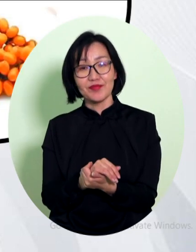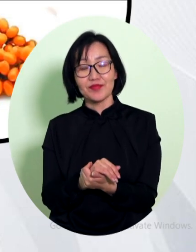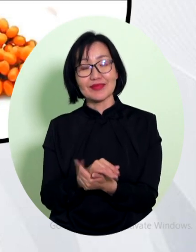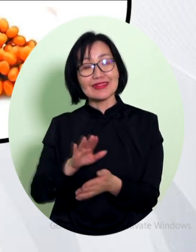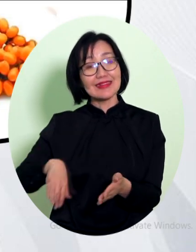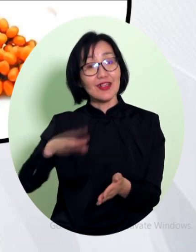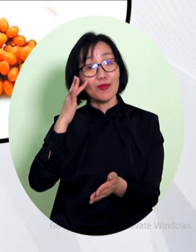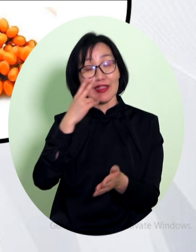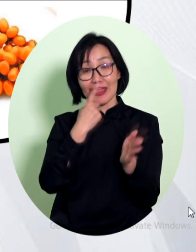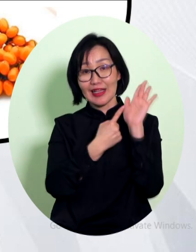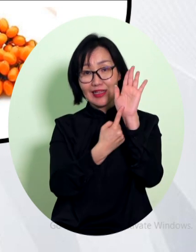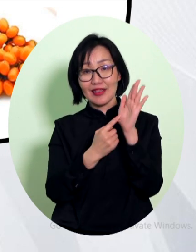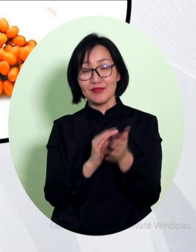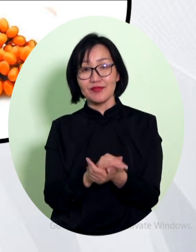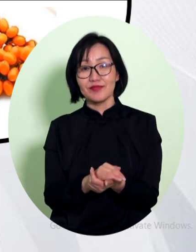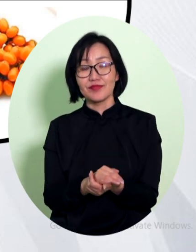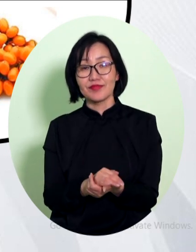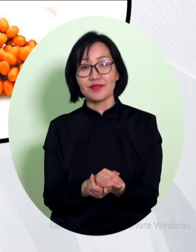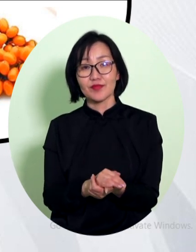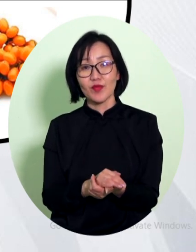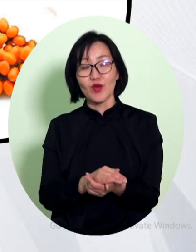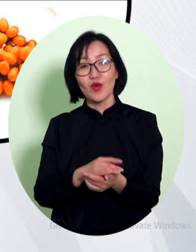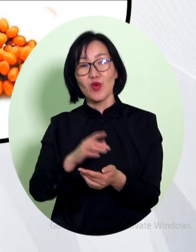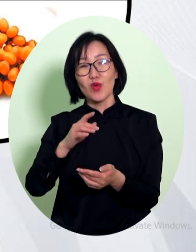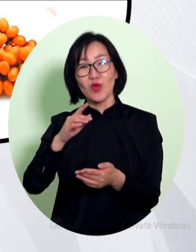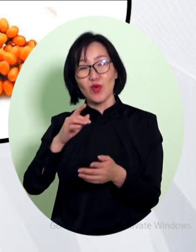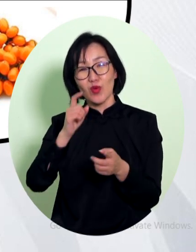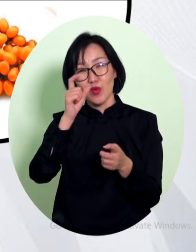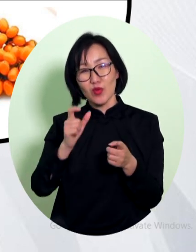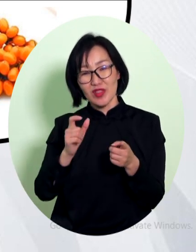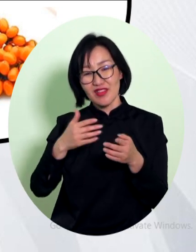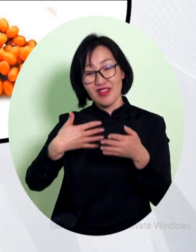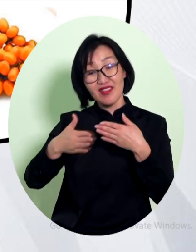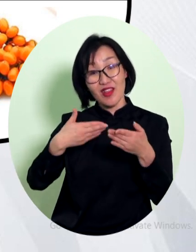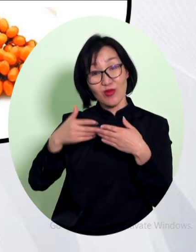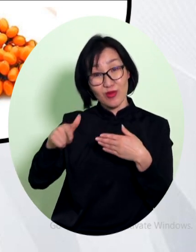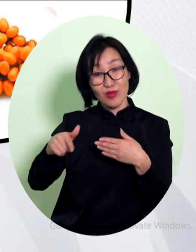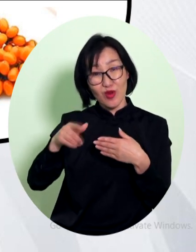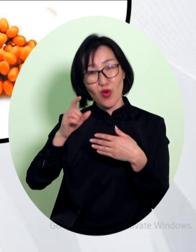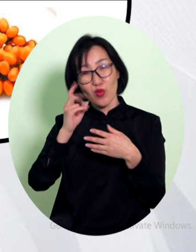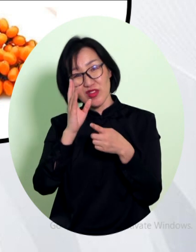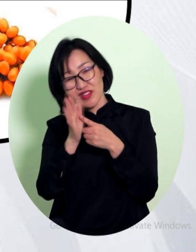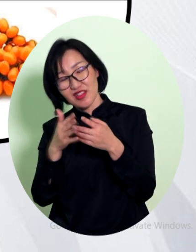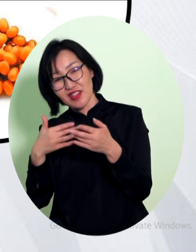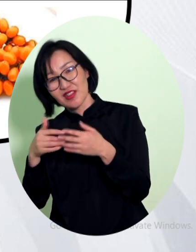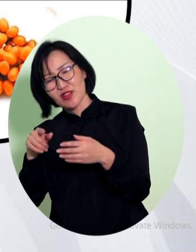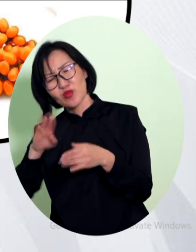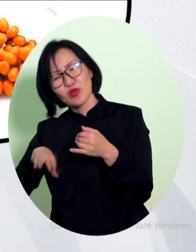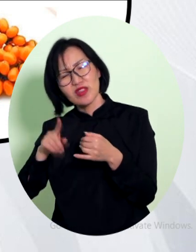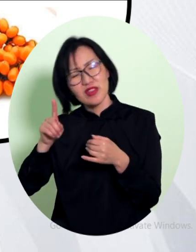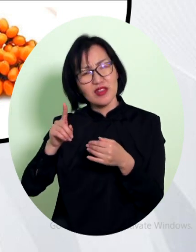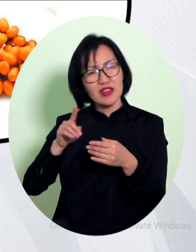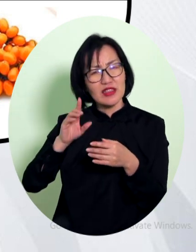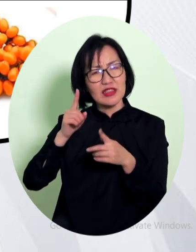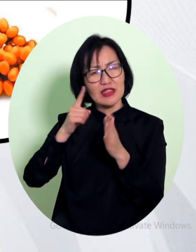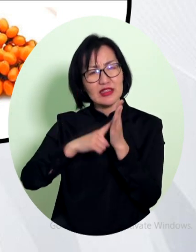За, дараах бодлогыг бодъё. Хүнсний дэлгүүр сүүлийн 1 сард зарсан жимсээ